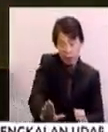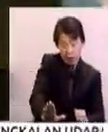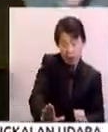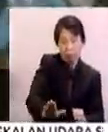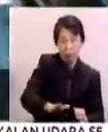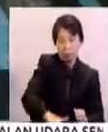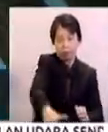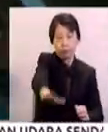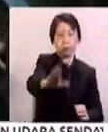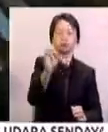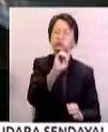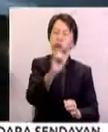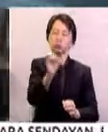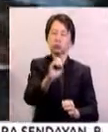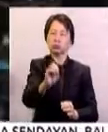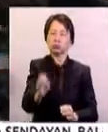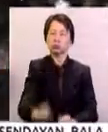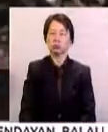kejadian.